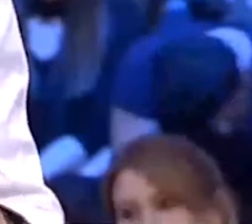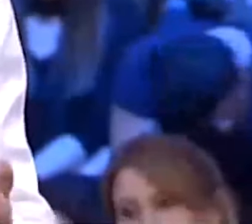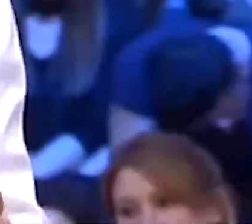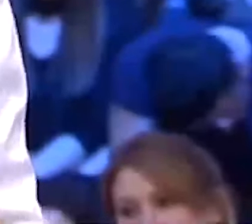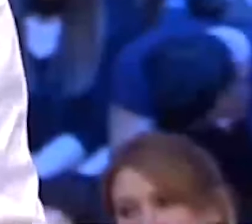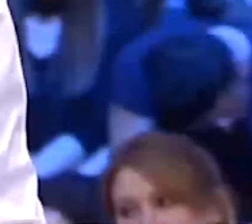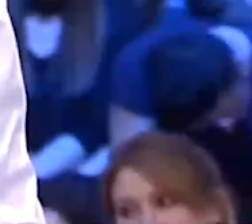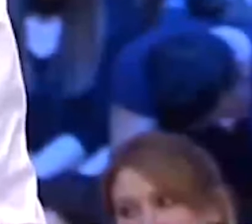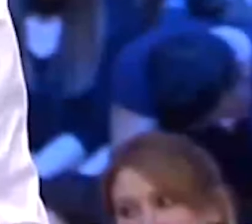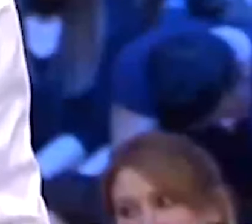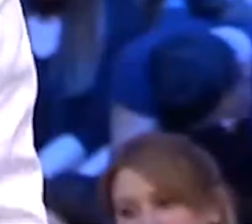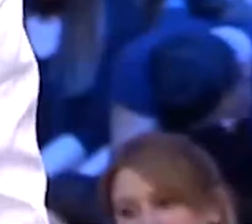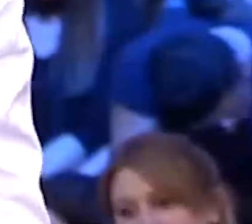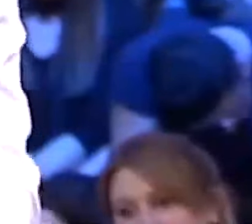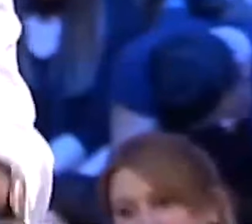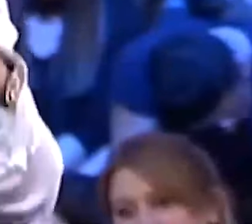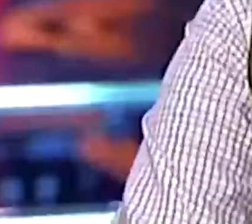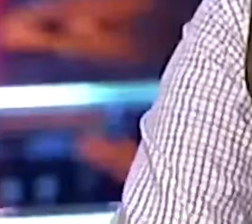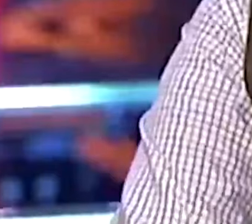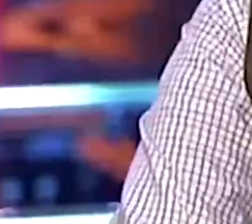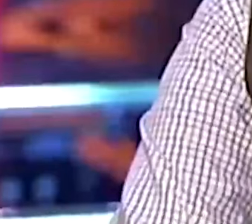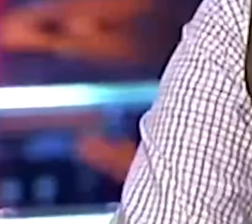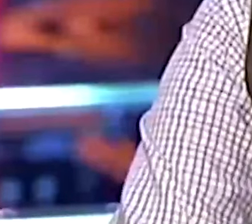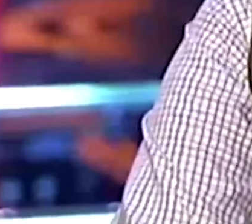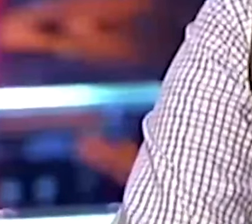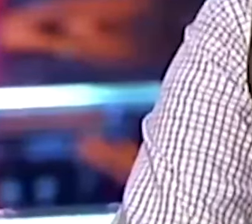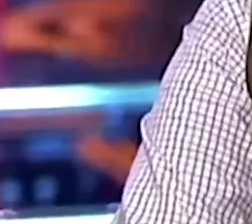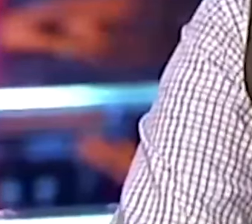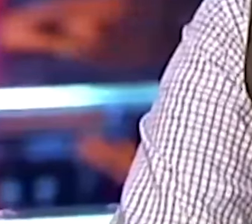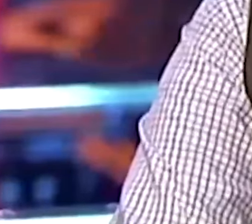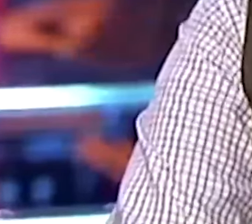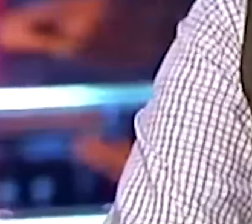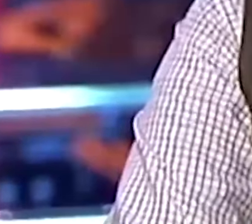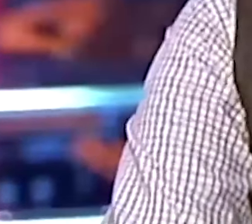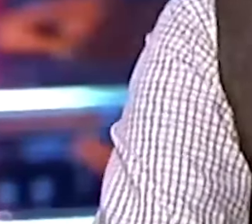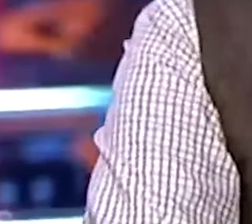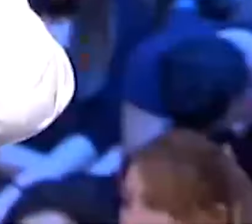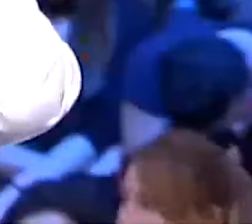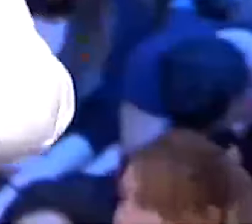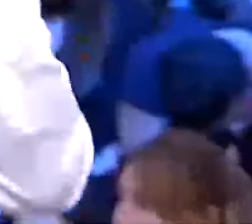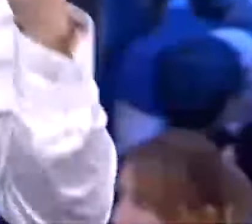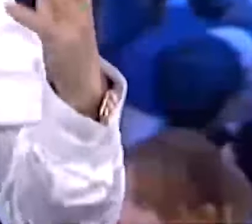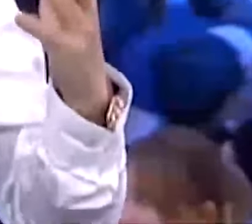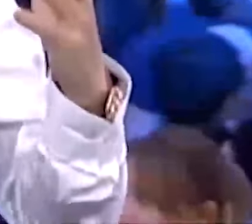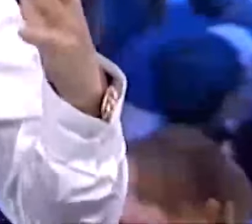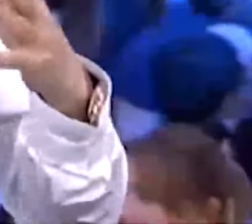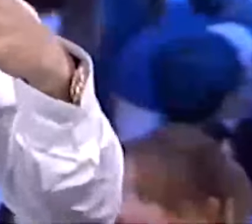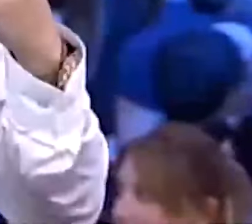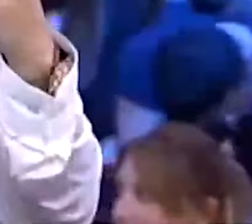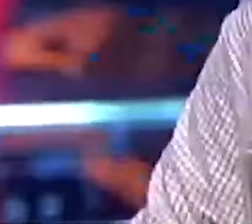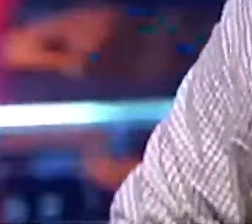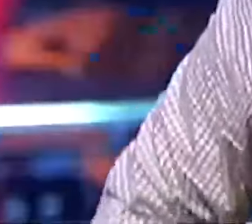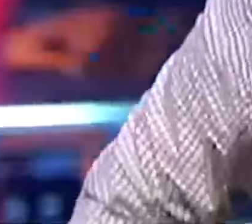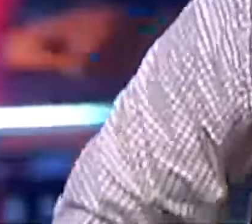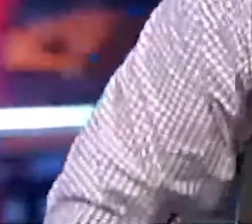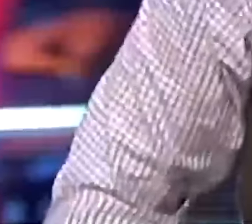da. Çeşit hakikaten onlar. Yani bu yaşam koçları var. Yani garip adamlar böyle. Ay sen en